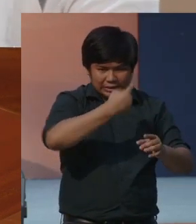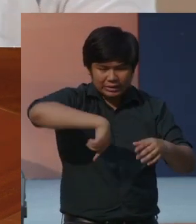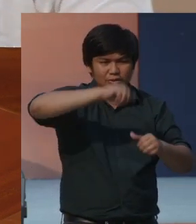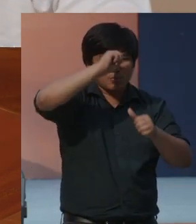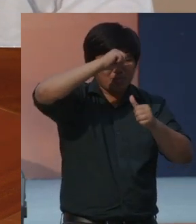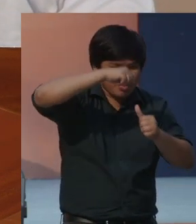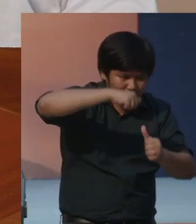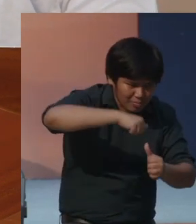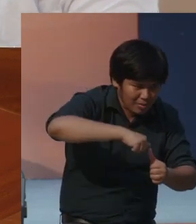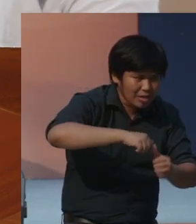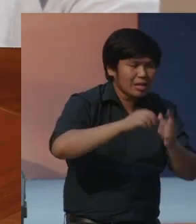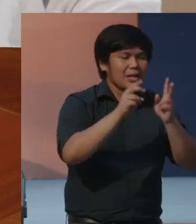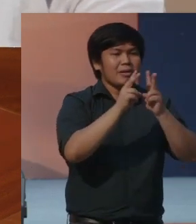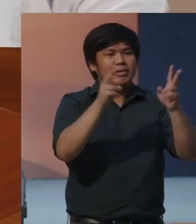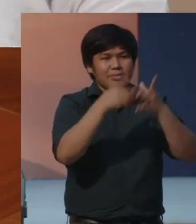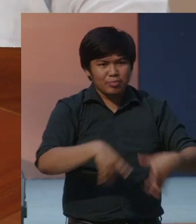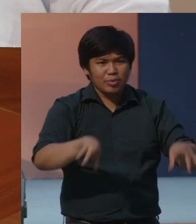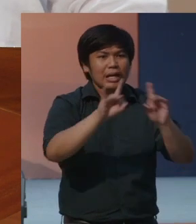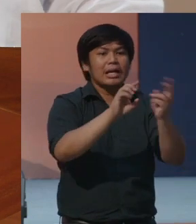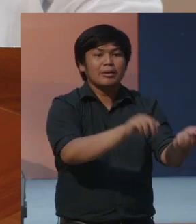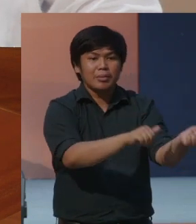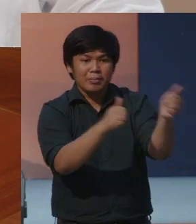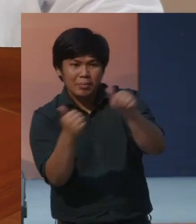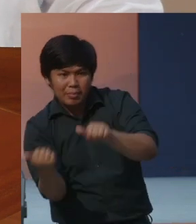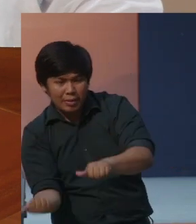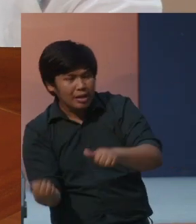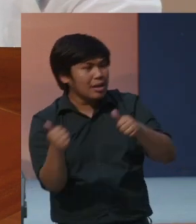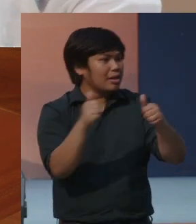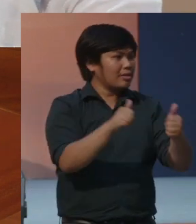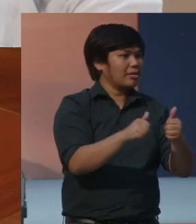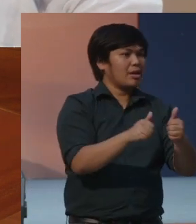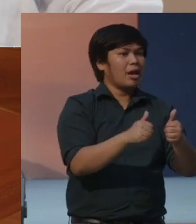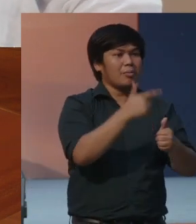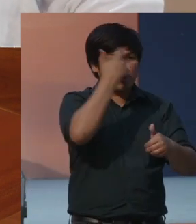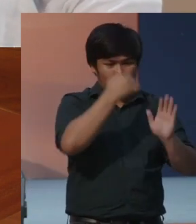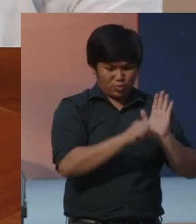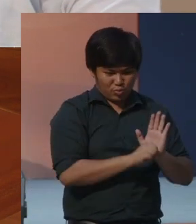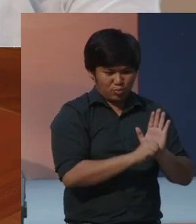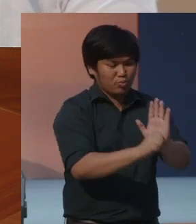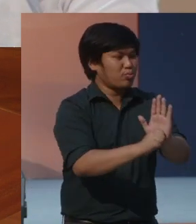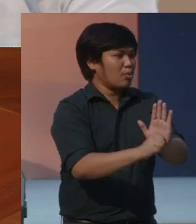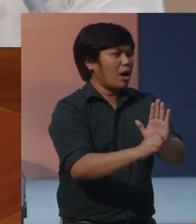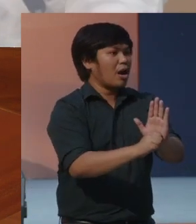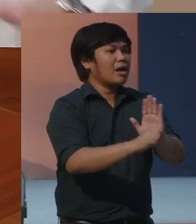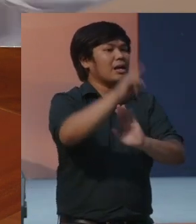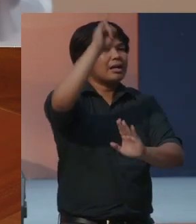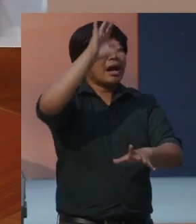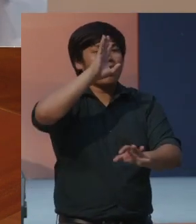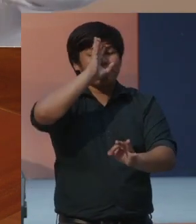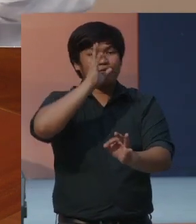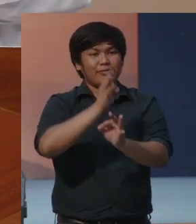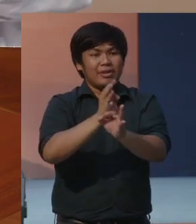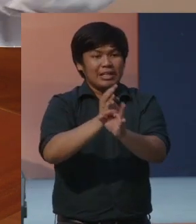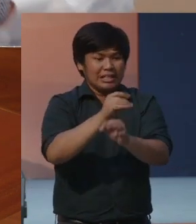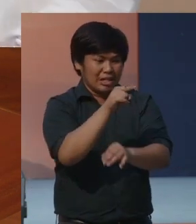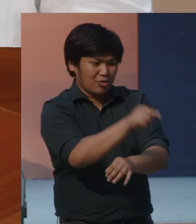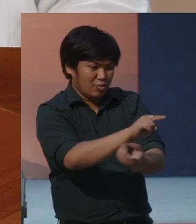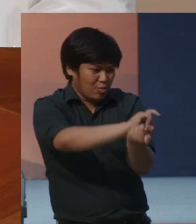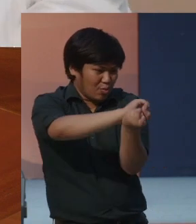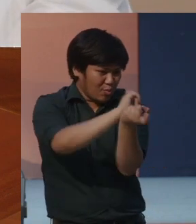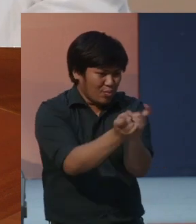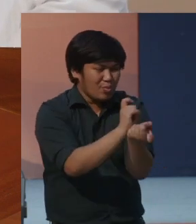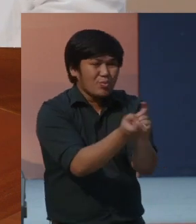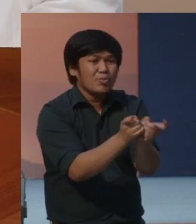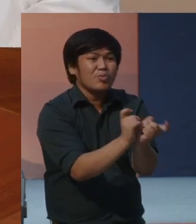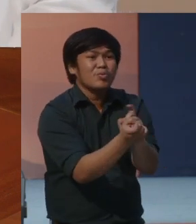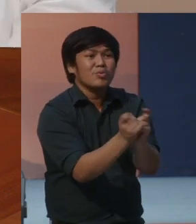anibersaryo. Importante ang baptism na ating napanood. Sapagkat nakikita natin ang katapatan ng Panginoon sa pagbabago ng puso ng mga